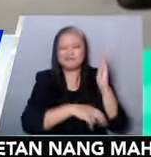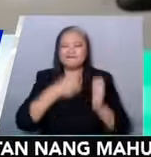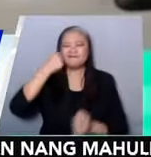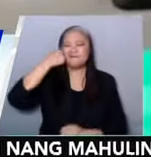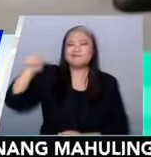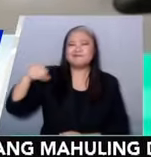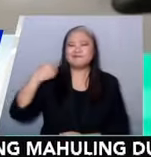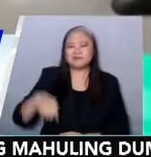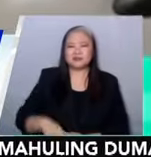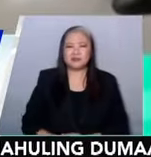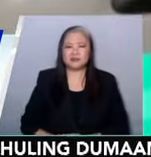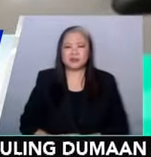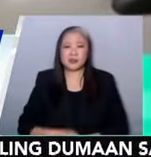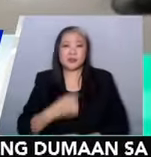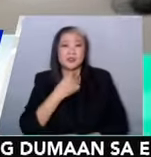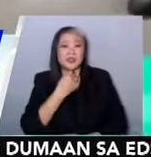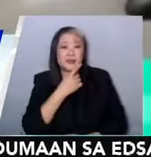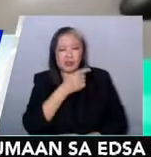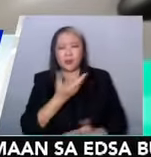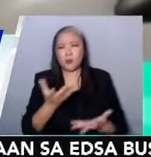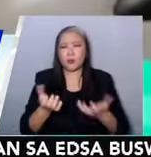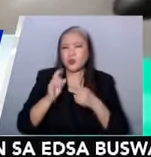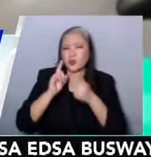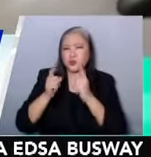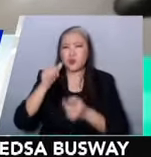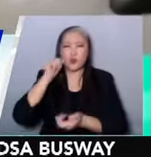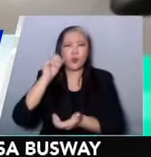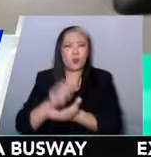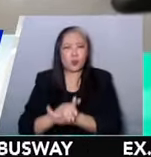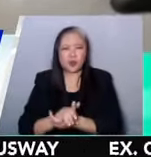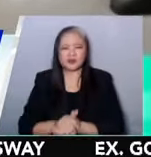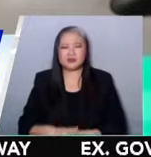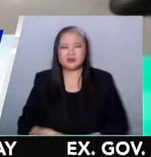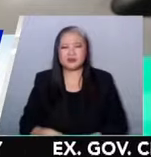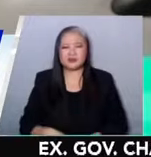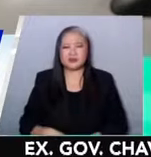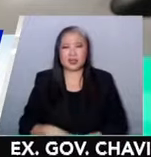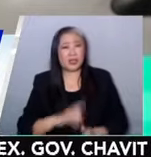niya daw makausap yung kanyang asawa. Habang kinakausap namin siya, kumbaga para